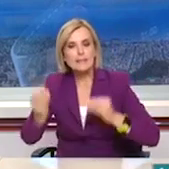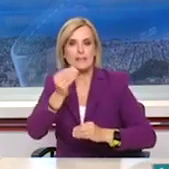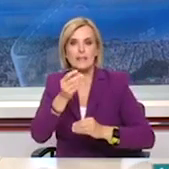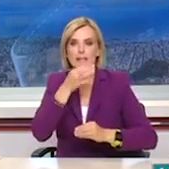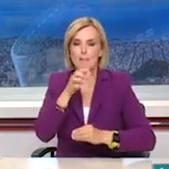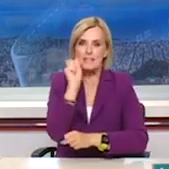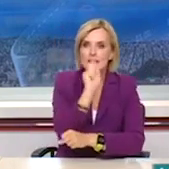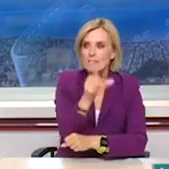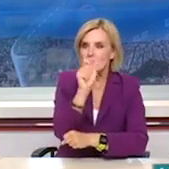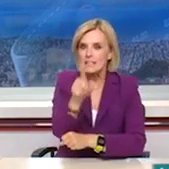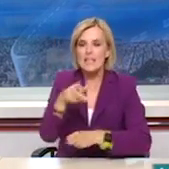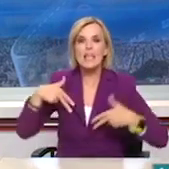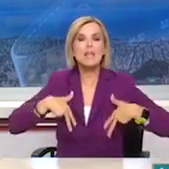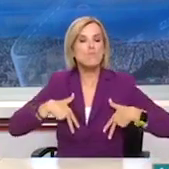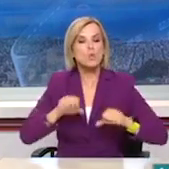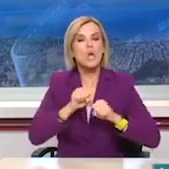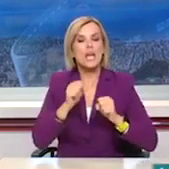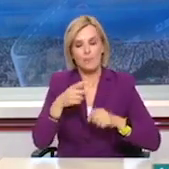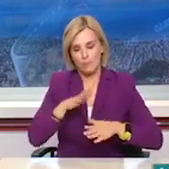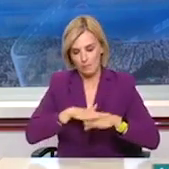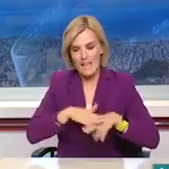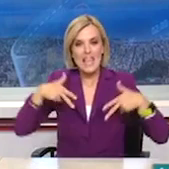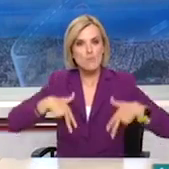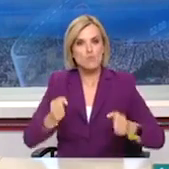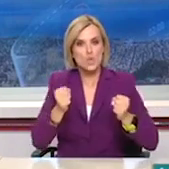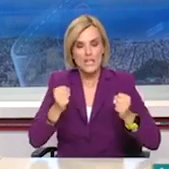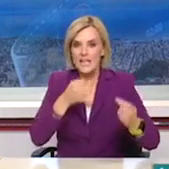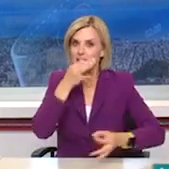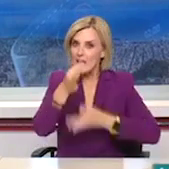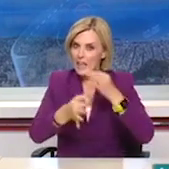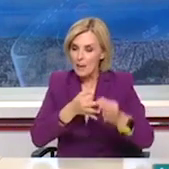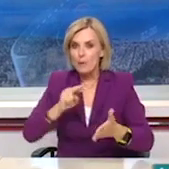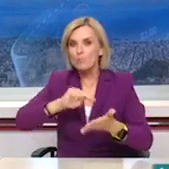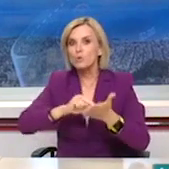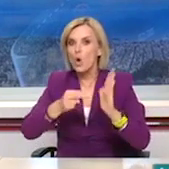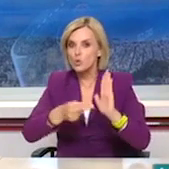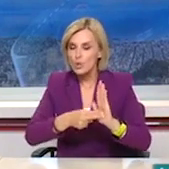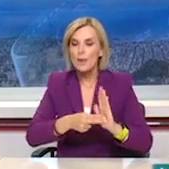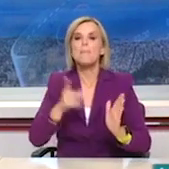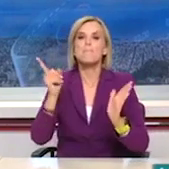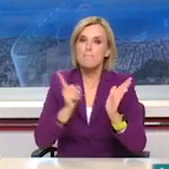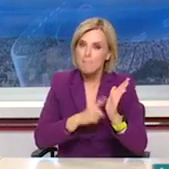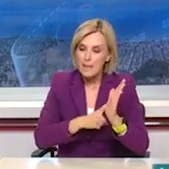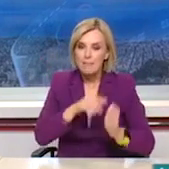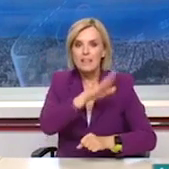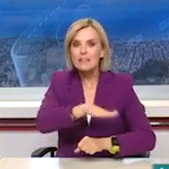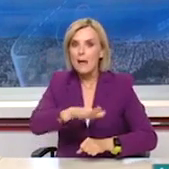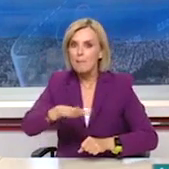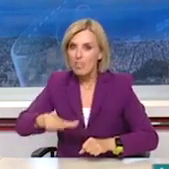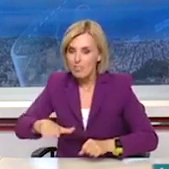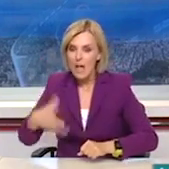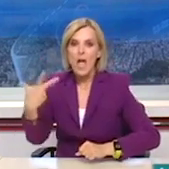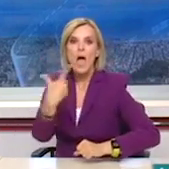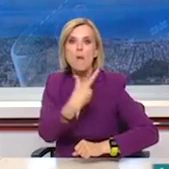στους αρμόδιους φορείς επιστημονική ενημερωτική εγκύκλιο με θέμα την επικαιροποίηση των συστάσεων εμβολιασμού για παιδιά και ενήλικες κατά την περίοδο της